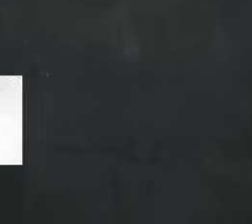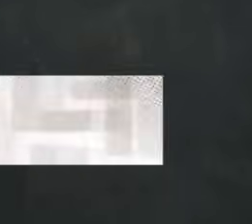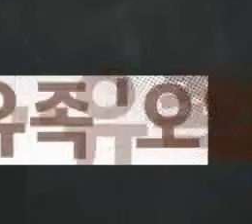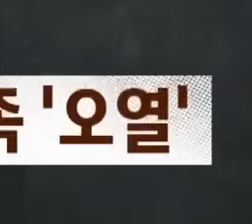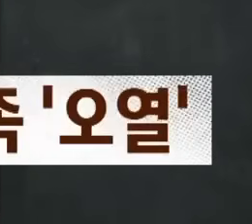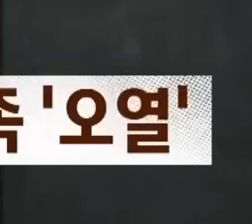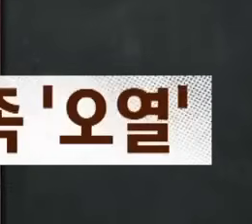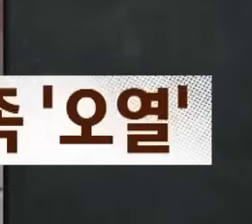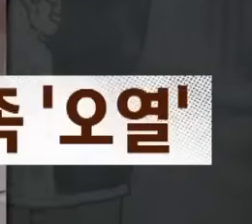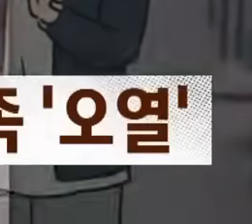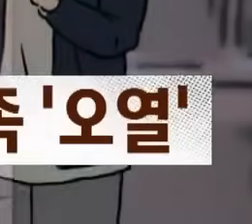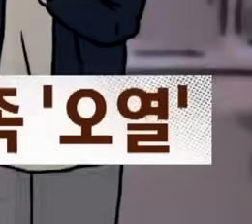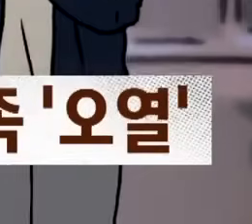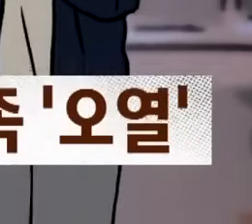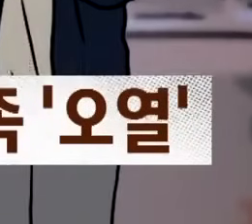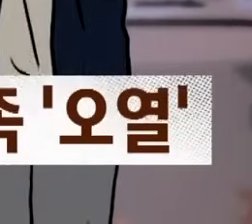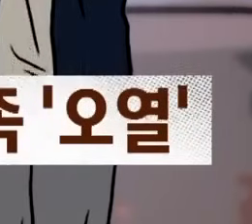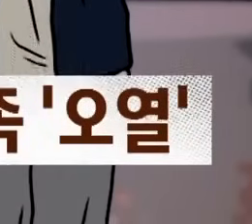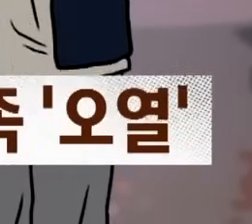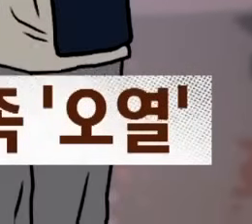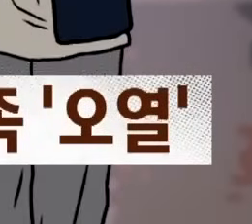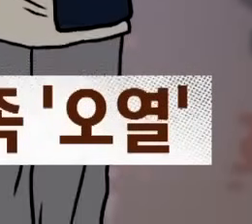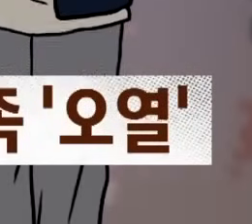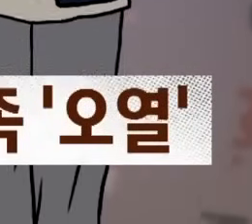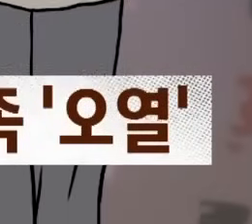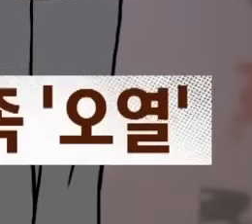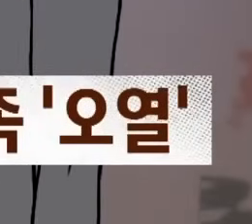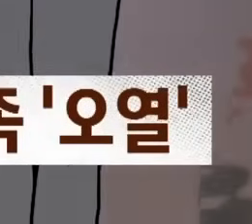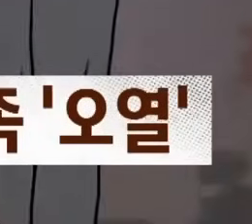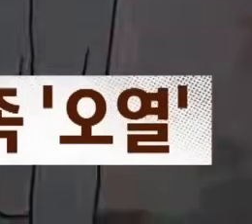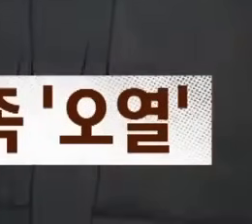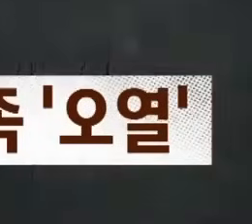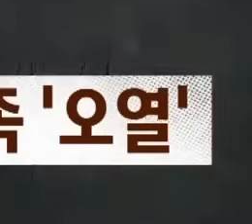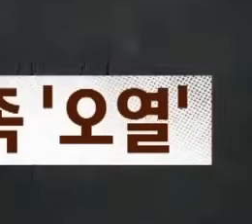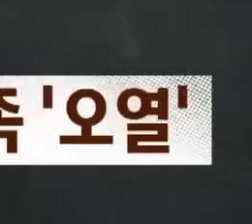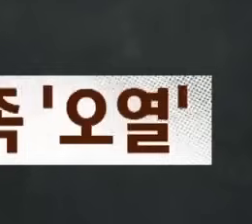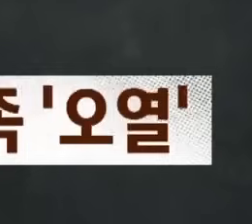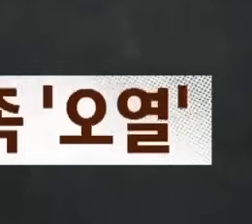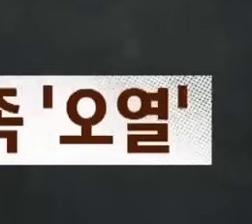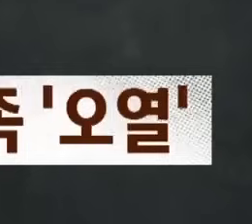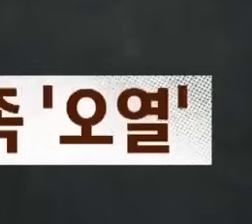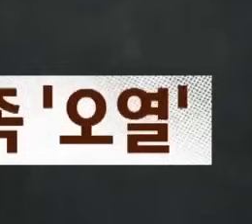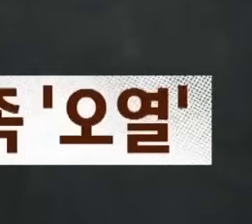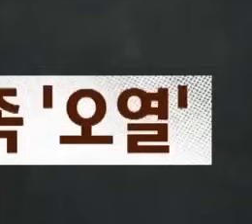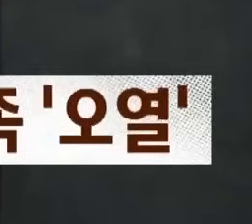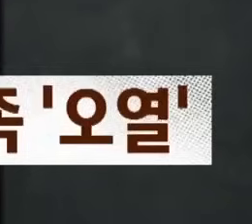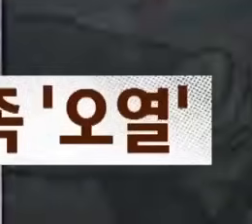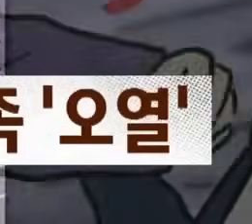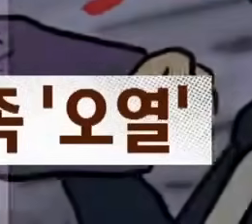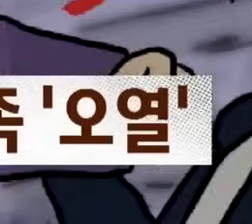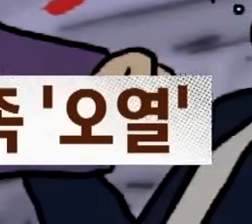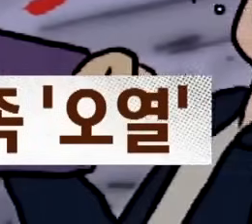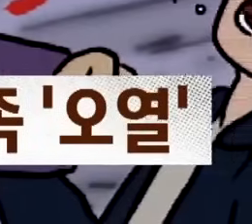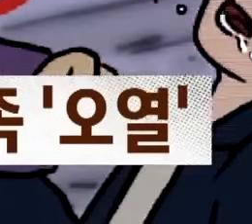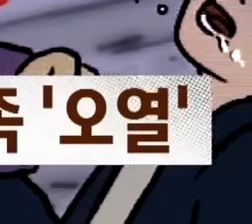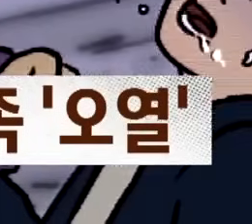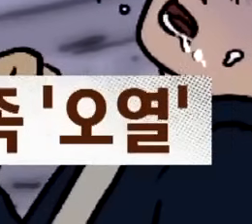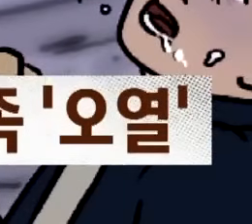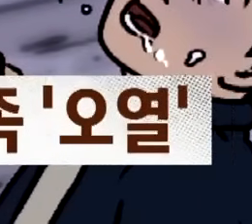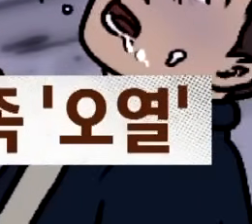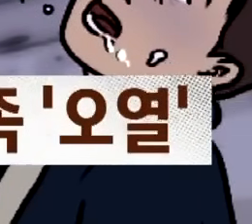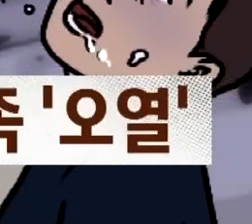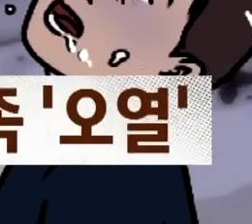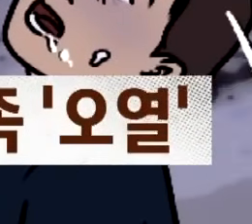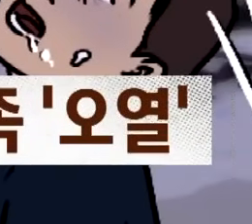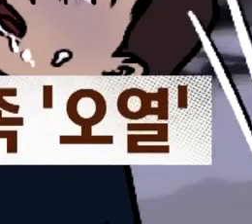술에 취한 채 행인을 때려 숨지게 한 남성에 대한 제보가 들어왔습니다. 남성은 별다른 이유 없이 피해자를 폭행한 뒤